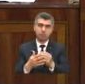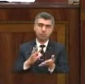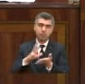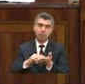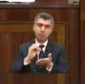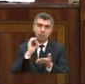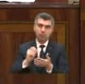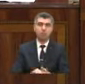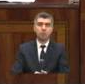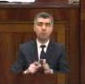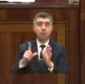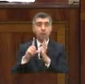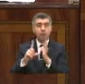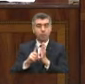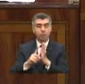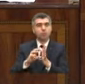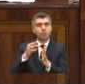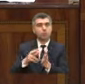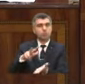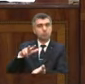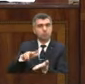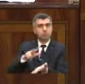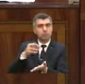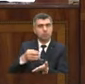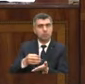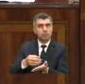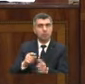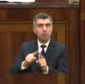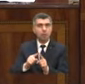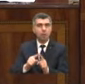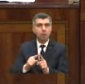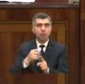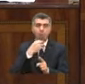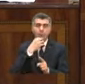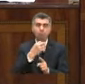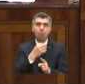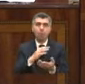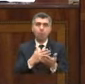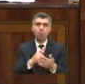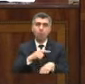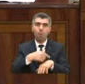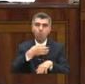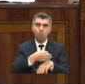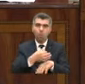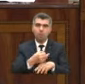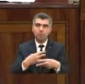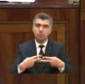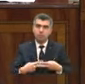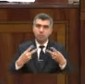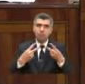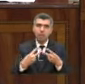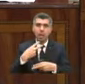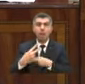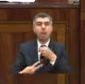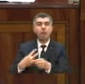القانون الخاص بالسجل الاجتماعي. نتمنى أن الوعد الذي تم وضعه بإخراجه للوجود في غضون